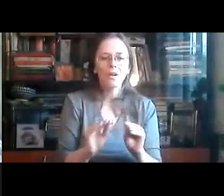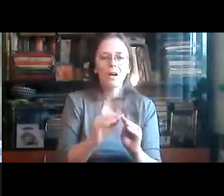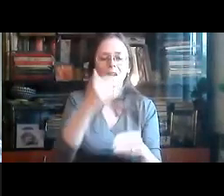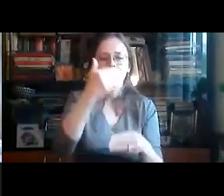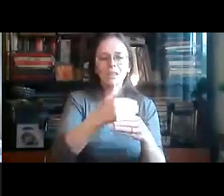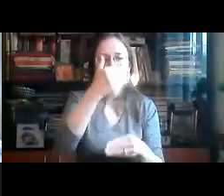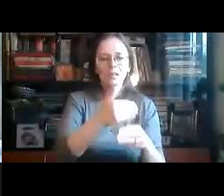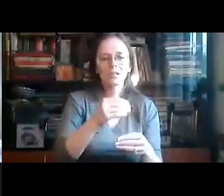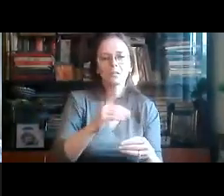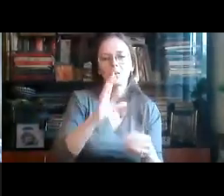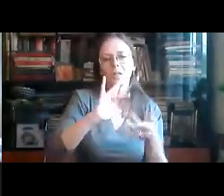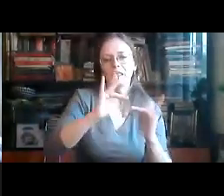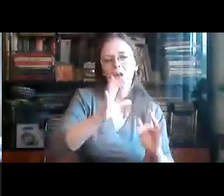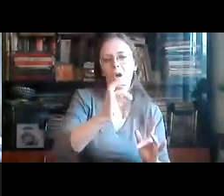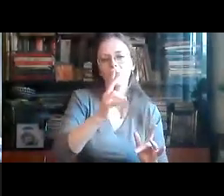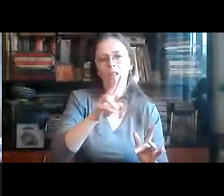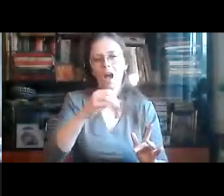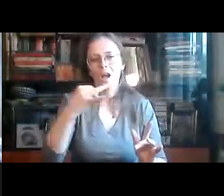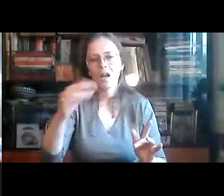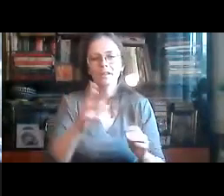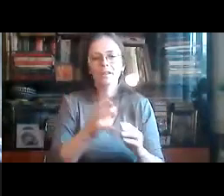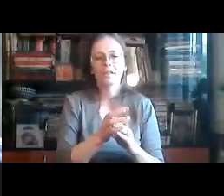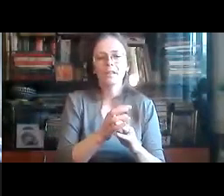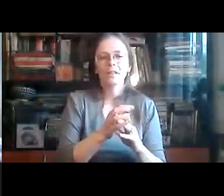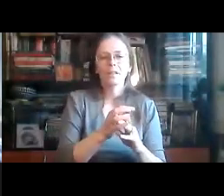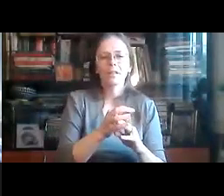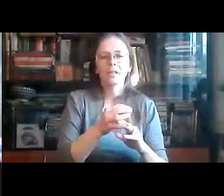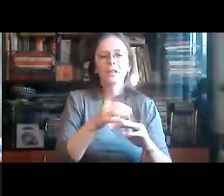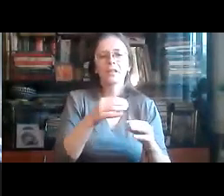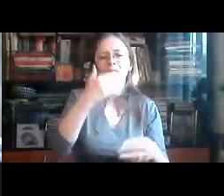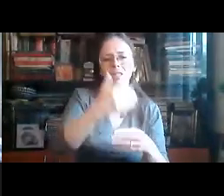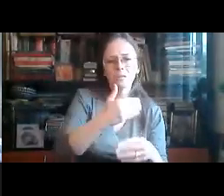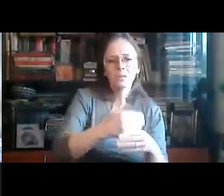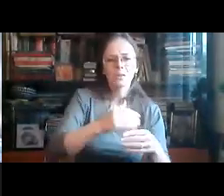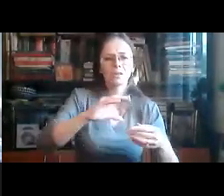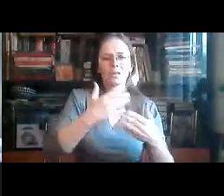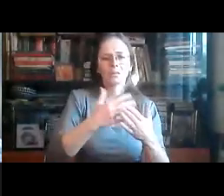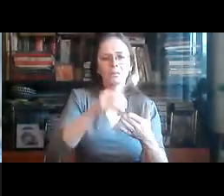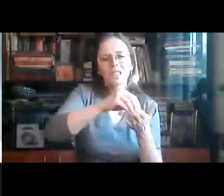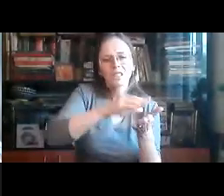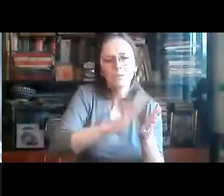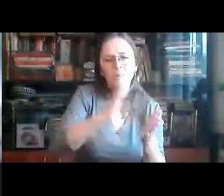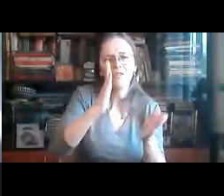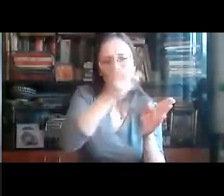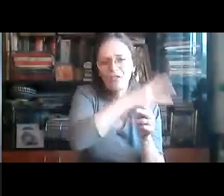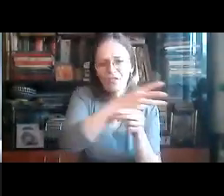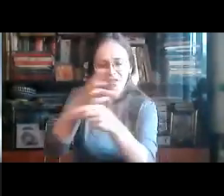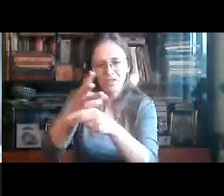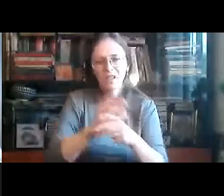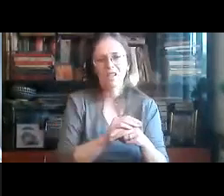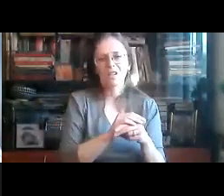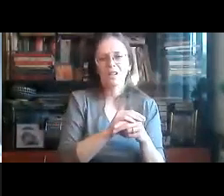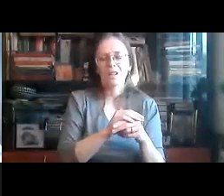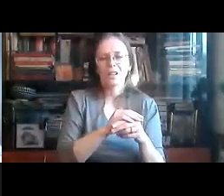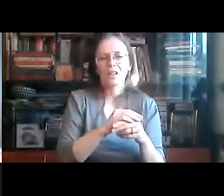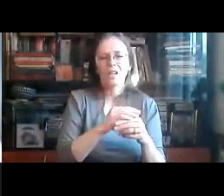а именно вот этого контента, этих Zoom спектаклей, YouTube спектаклей, вот этих различных вот веера, этих